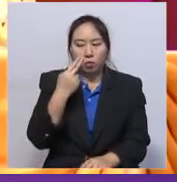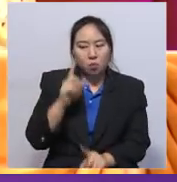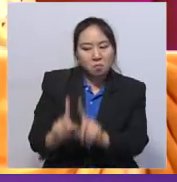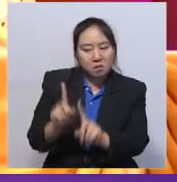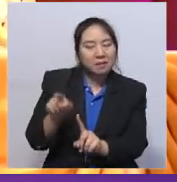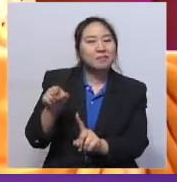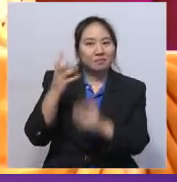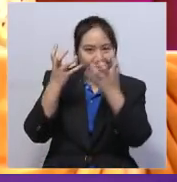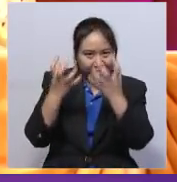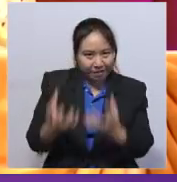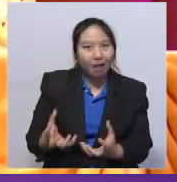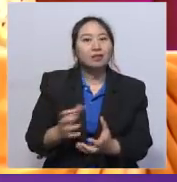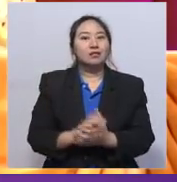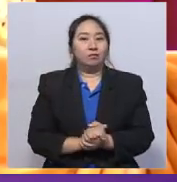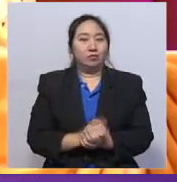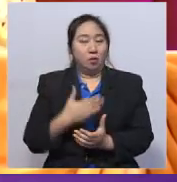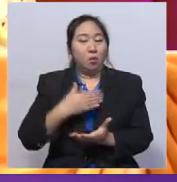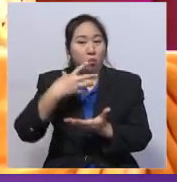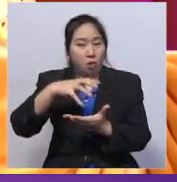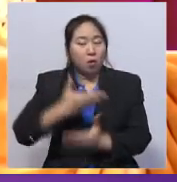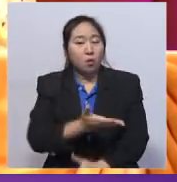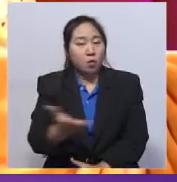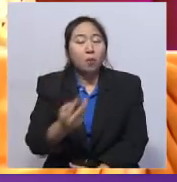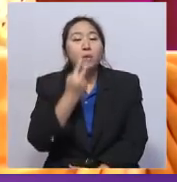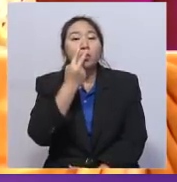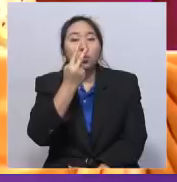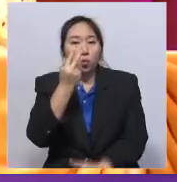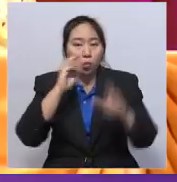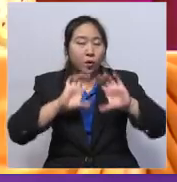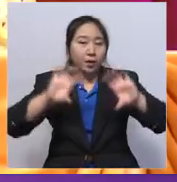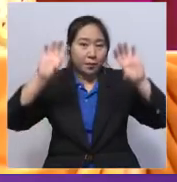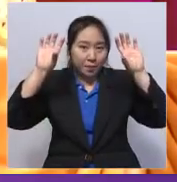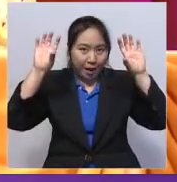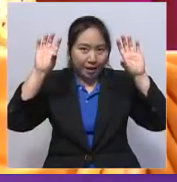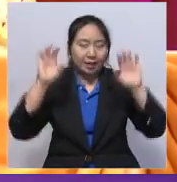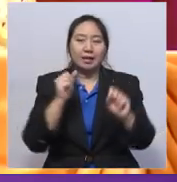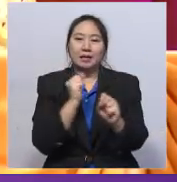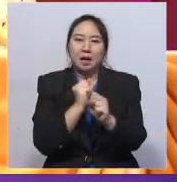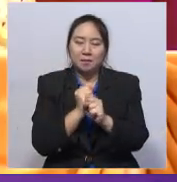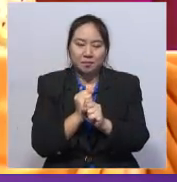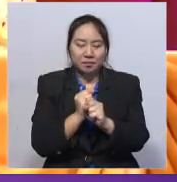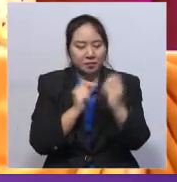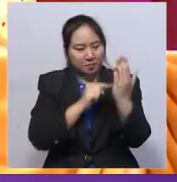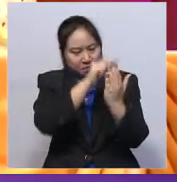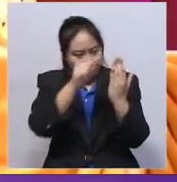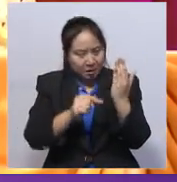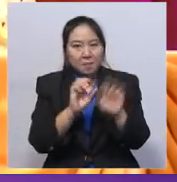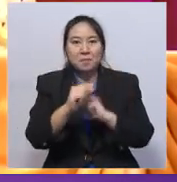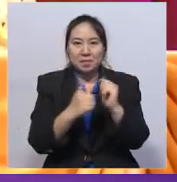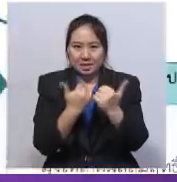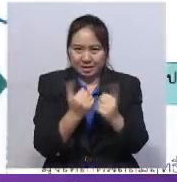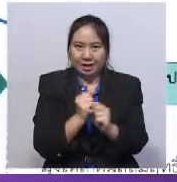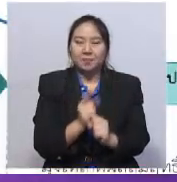จะหนักเดี๋ยวผมพูดให้ฟังแล้วท่านลองดูว่ารัฐบาลเนี่ยเขาจะไปไล่งานในพื้นที่ละปีนี้ละเขาจะเอาอย่าง